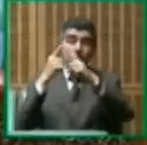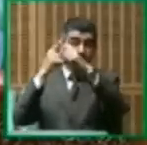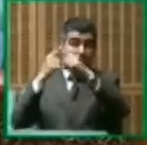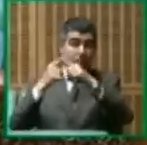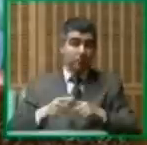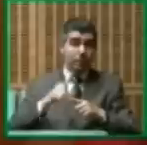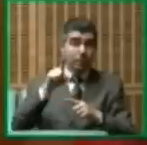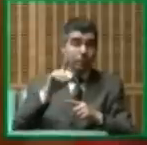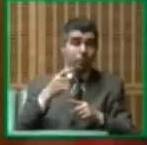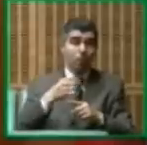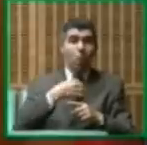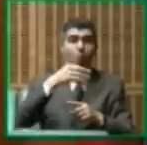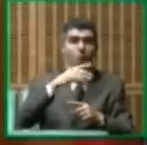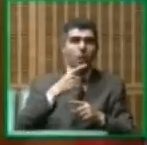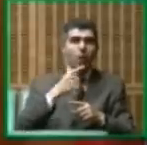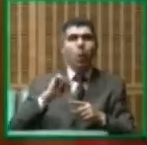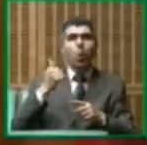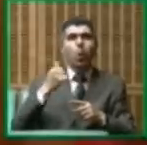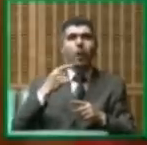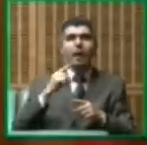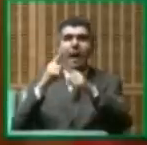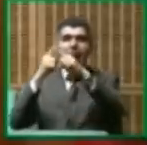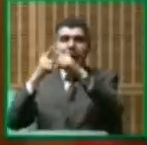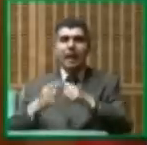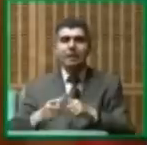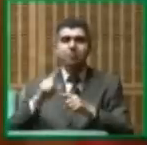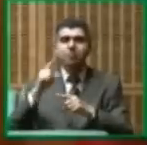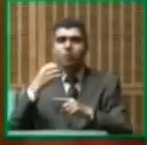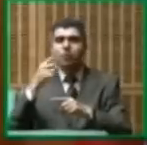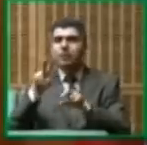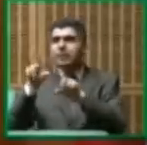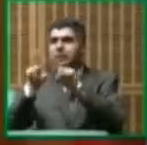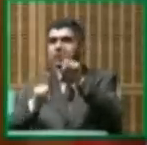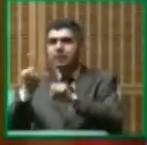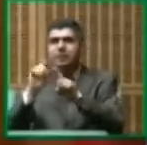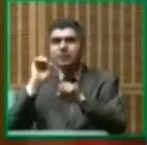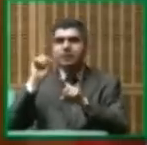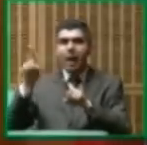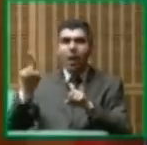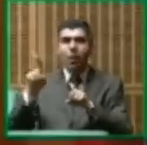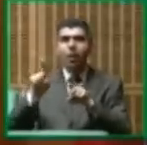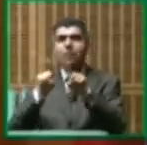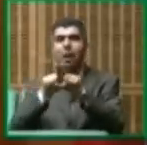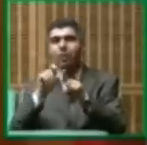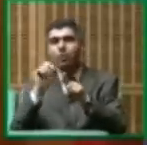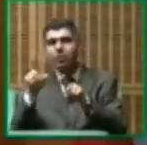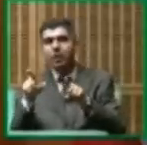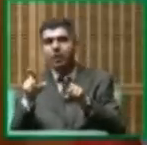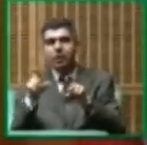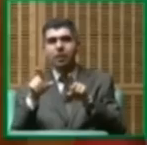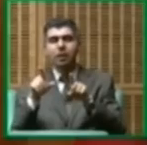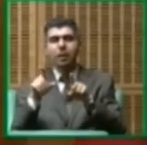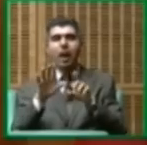استطلاعي، واحد العملية تجريبية لاختبار هذا المجهود اللي نسميه النظري أو المنهجي العام، وتم خلال الفترة